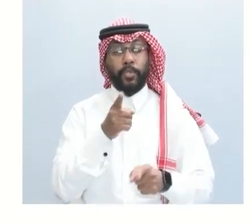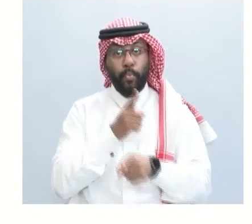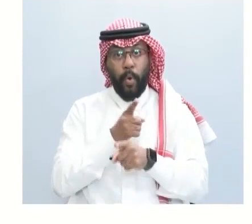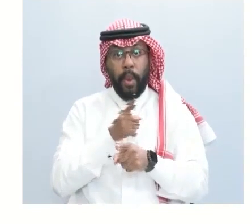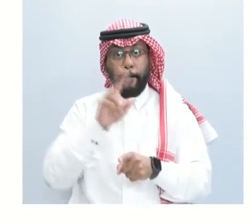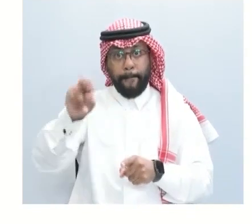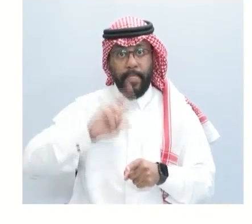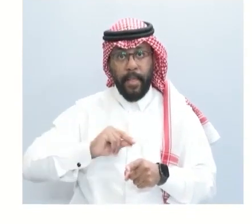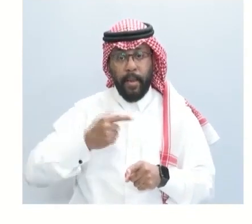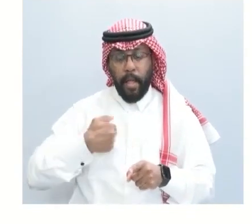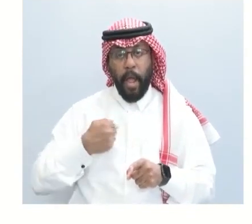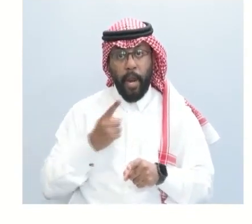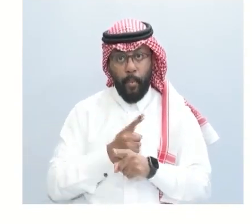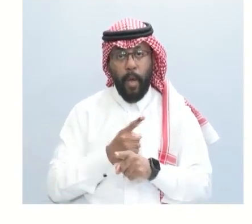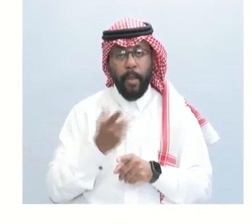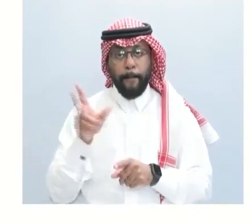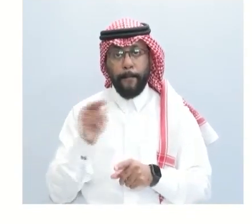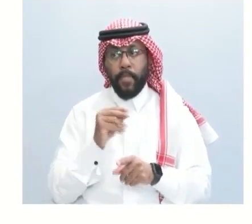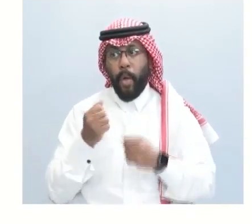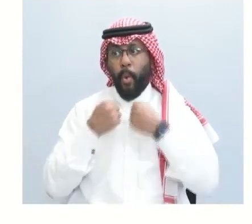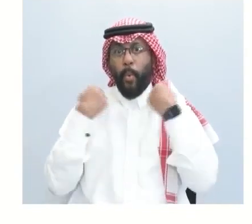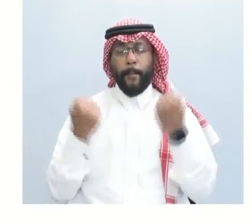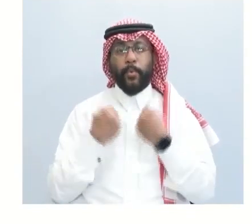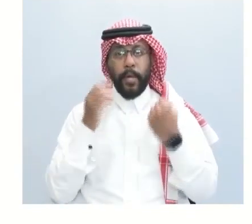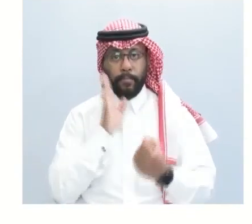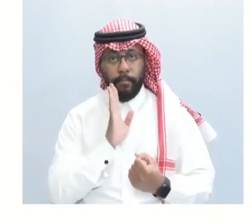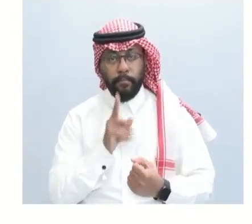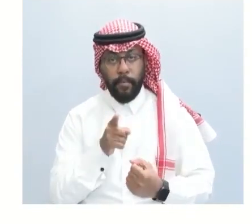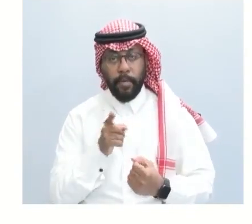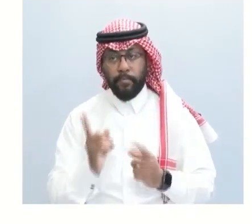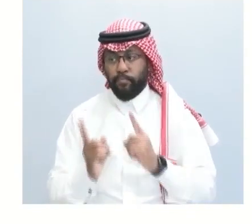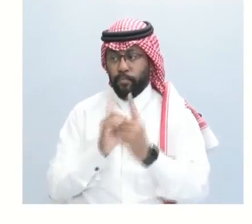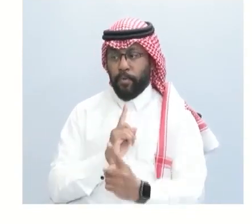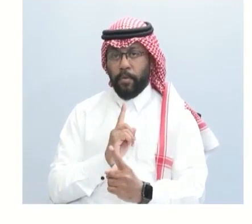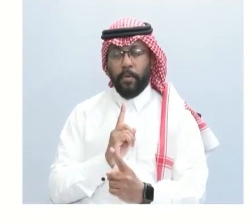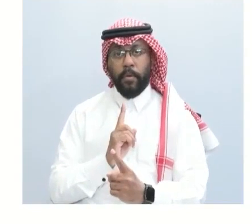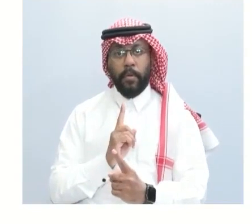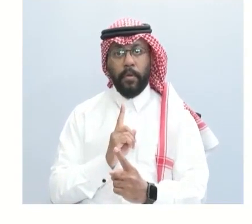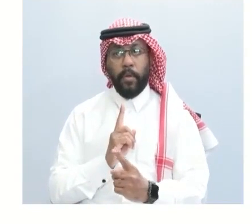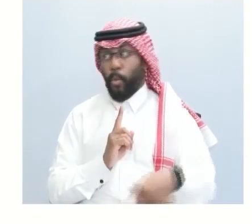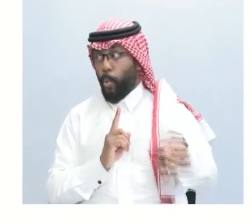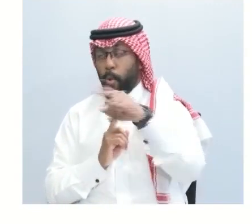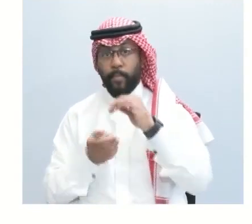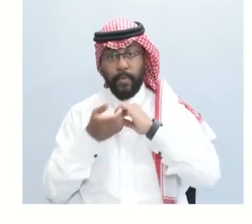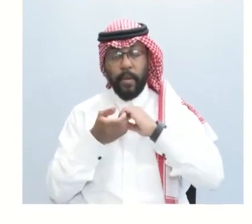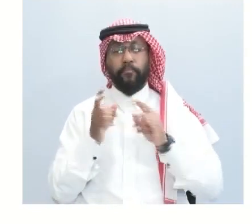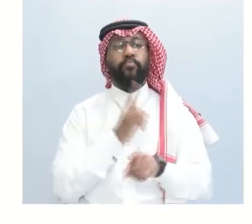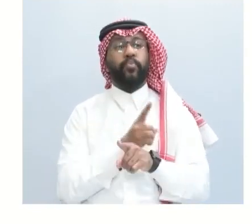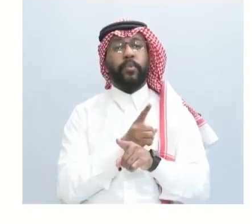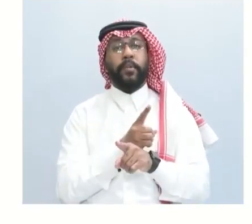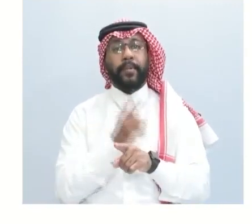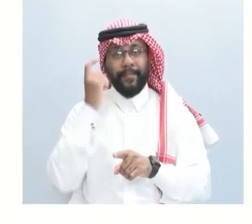المعلم او المدرب المعلم او المدرب وهنا مطلوب منك ايضا انت واحد زملائك ان تمارس